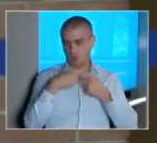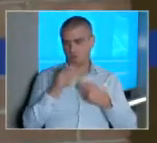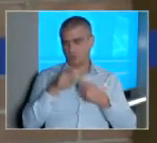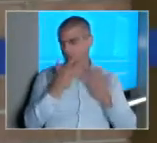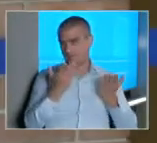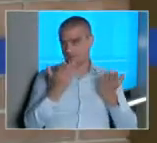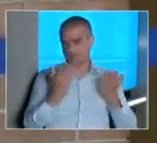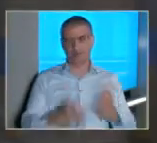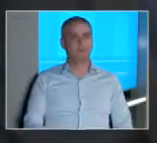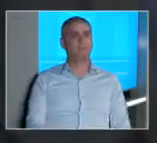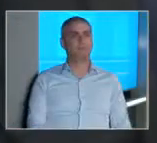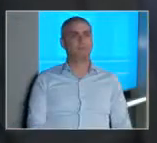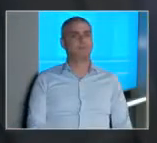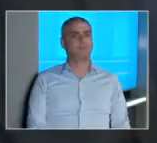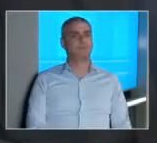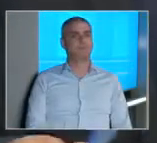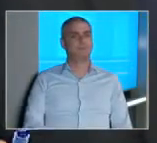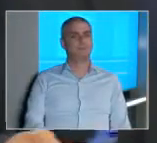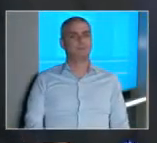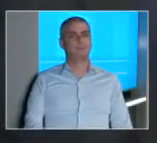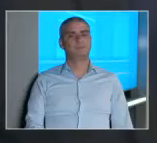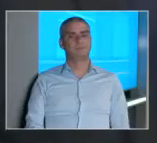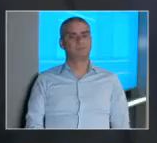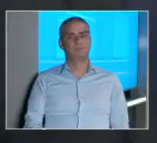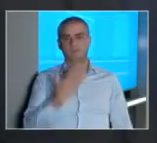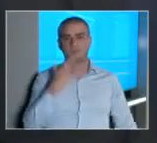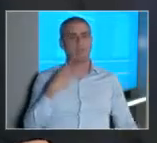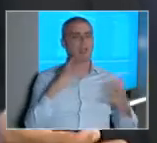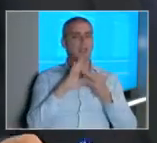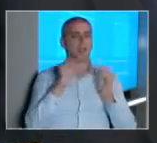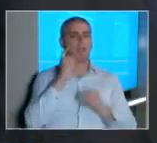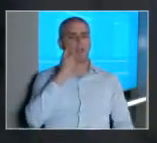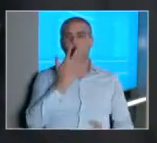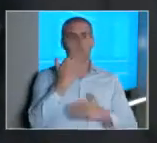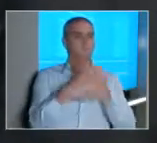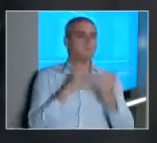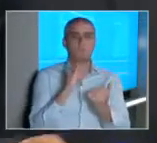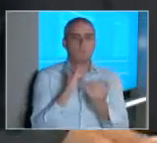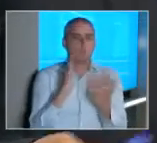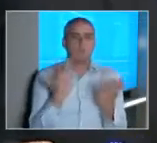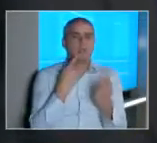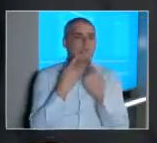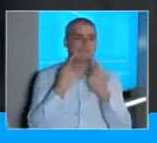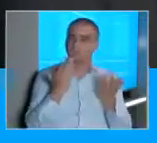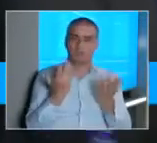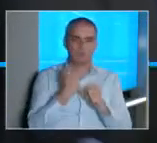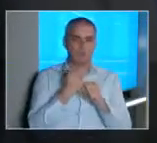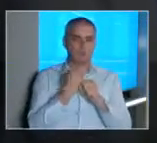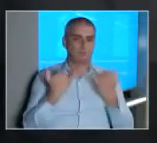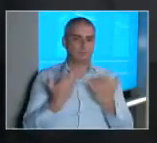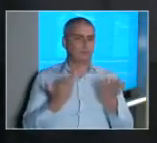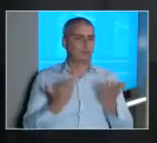תספר לנו באמת, איתמר בן גביר, הקשר שלך עם הילד שקד, לאן זה מוביל, מה השיח שאתם מנהלים